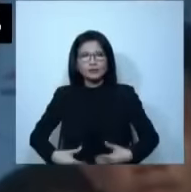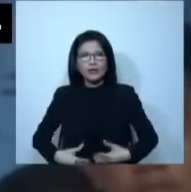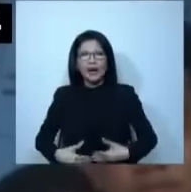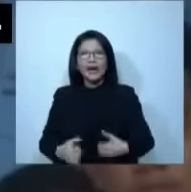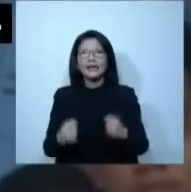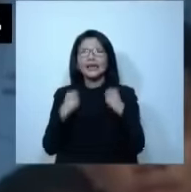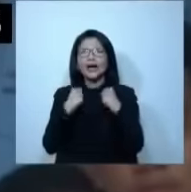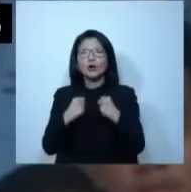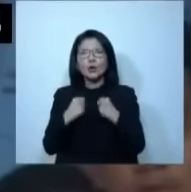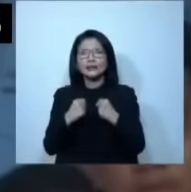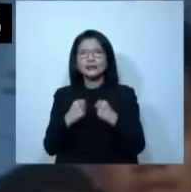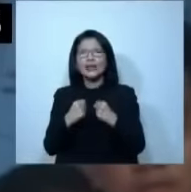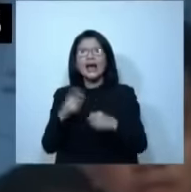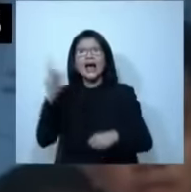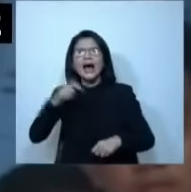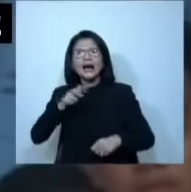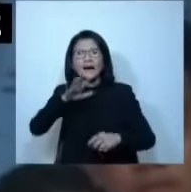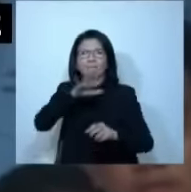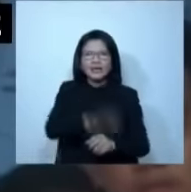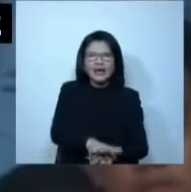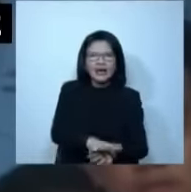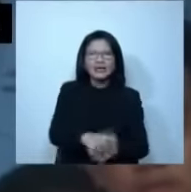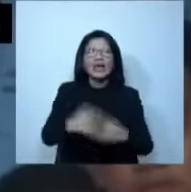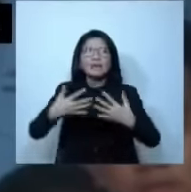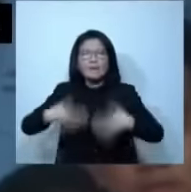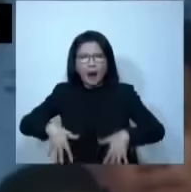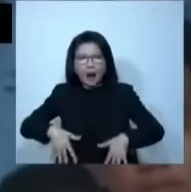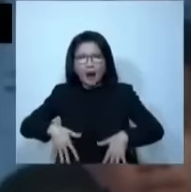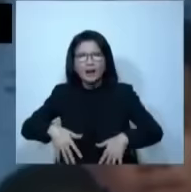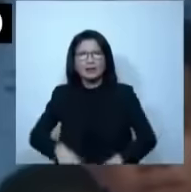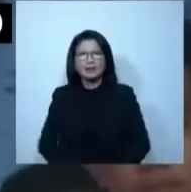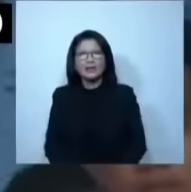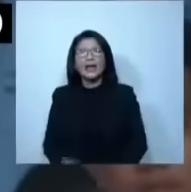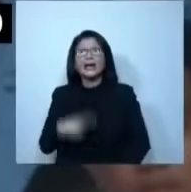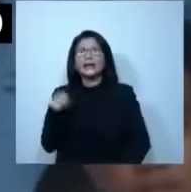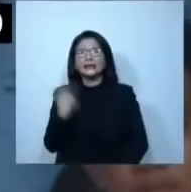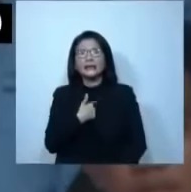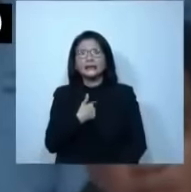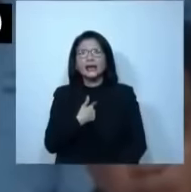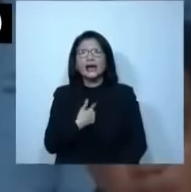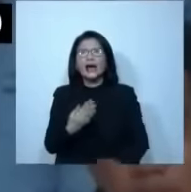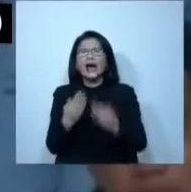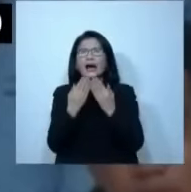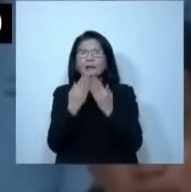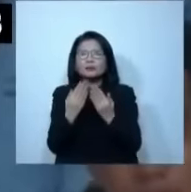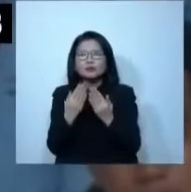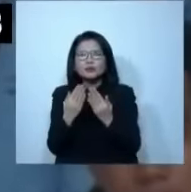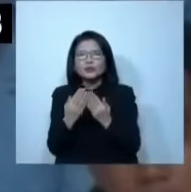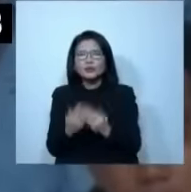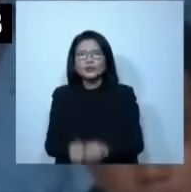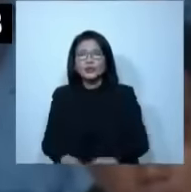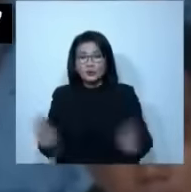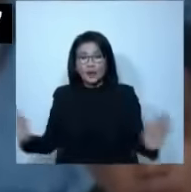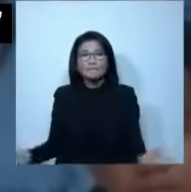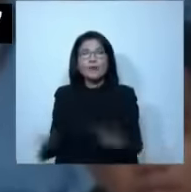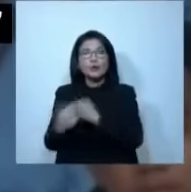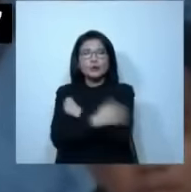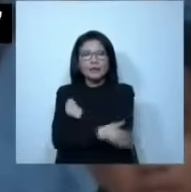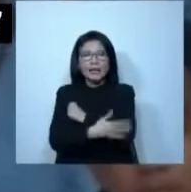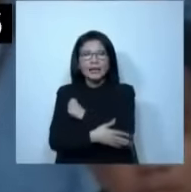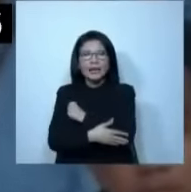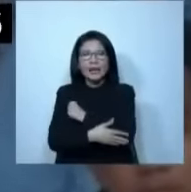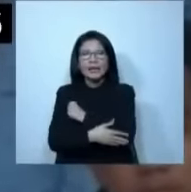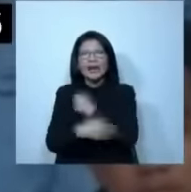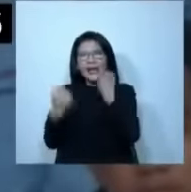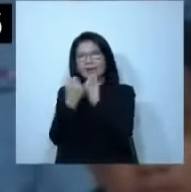kuat akan menindas yang lemah. Kita bersyukur kita sudah bangun suatu negara yang memiliki